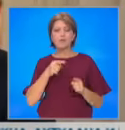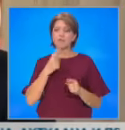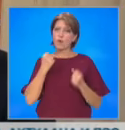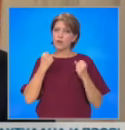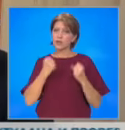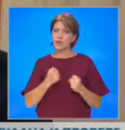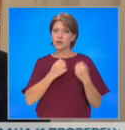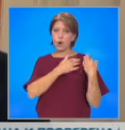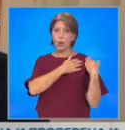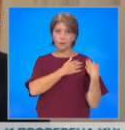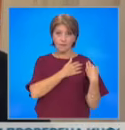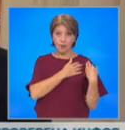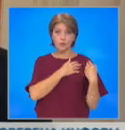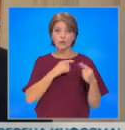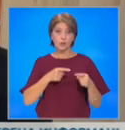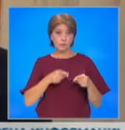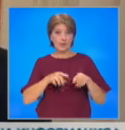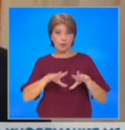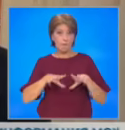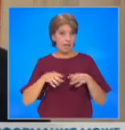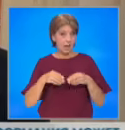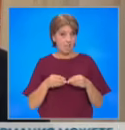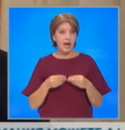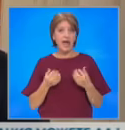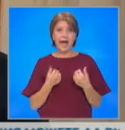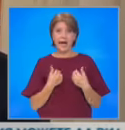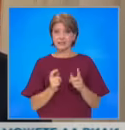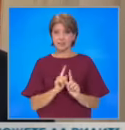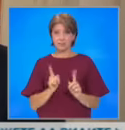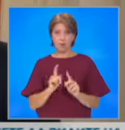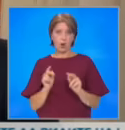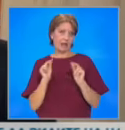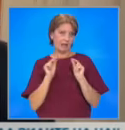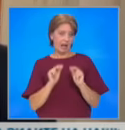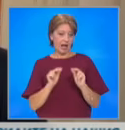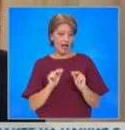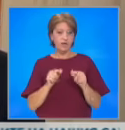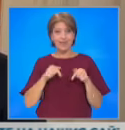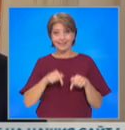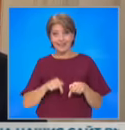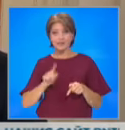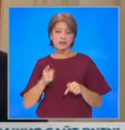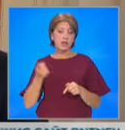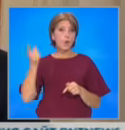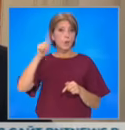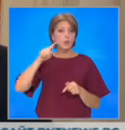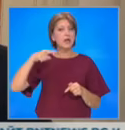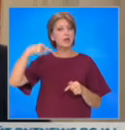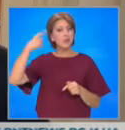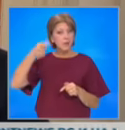отговорност, ако въобще тя ще бъде поета. И аз не мога да ви кажа днес или утре или други